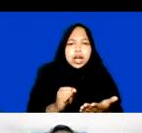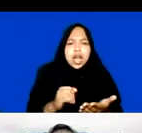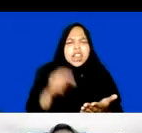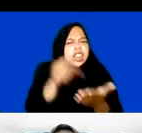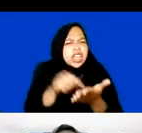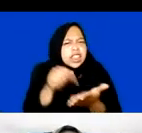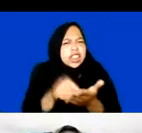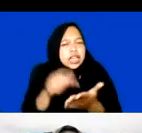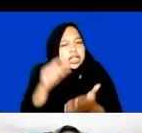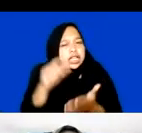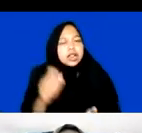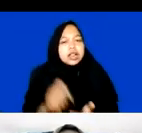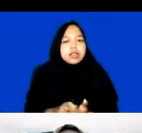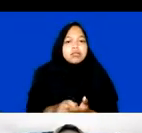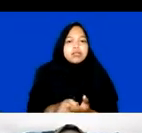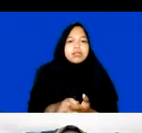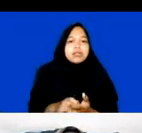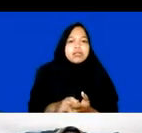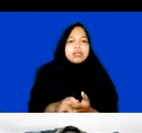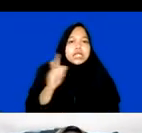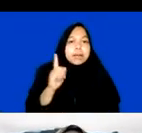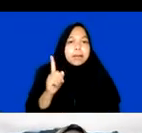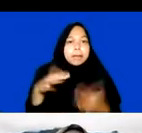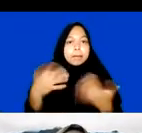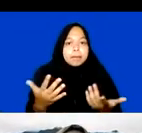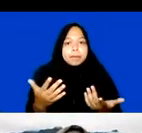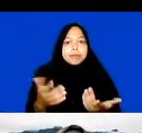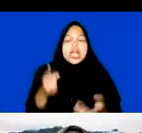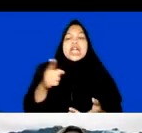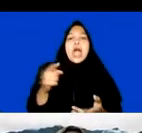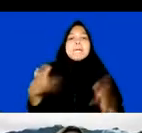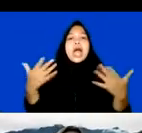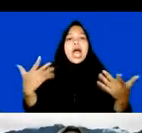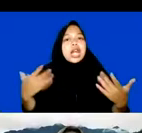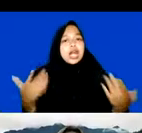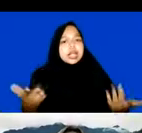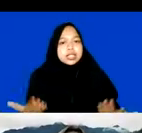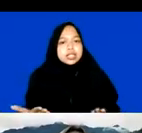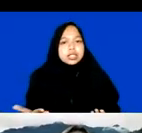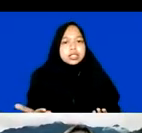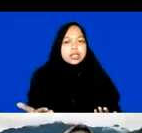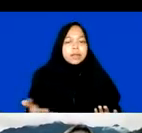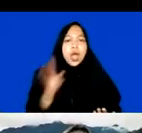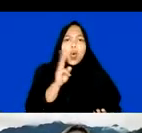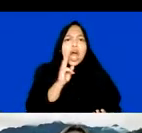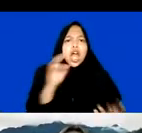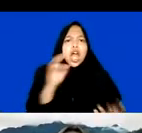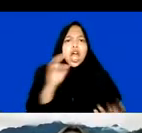di dompet atau apa itu kita bisa dapat karena dia kan panas. Jadi sebenarnya itu warna yang muncul itu bukan